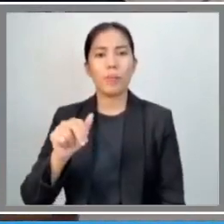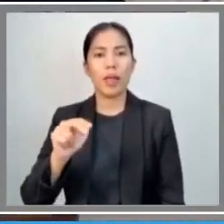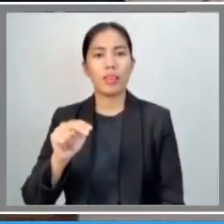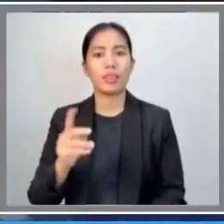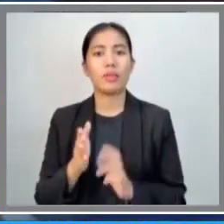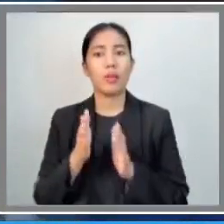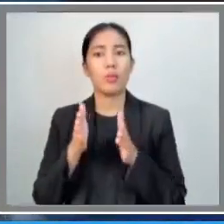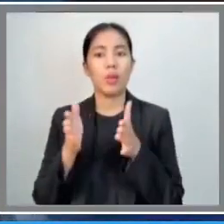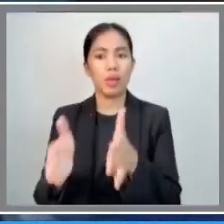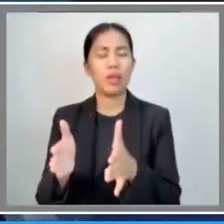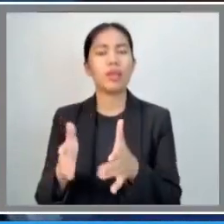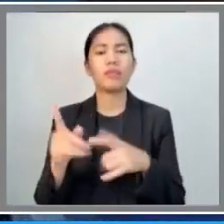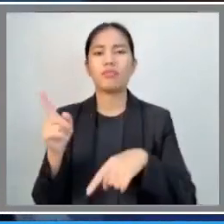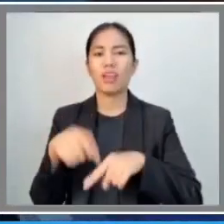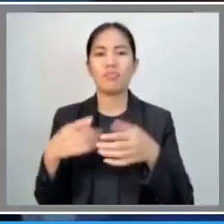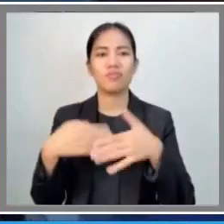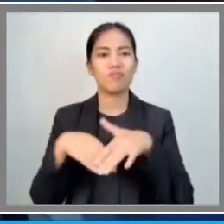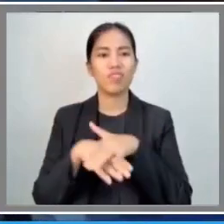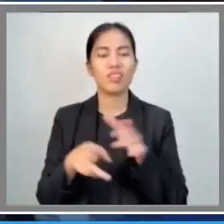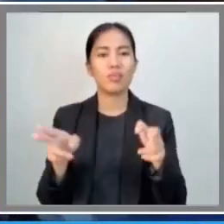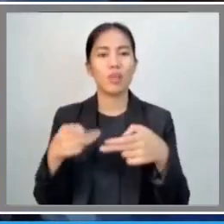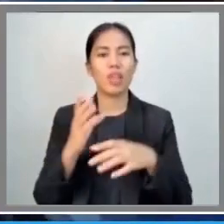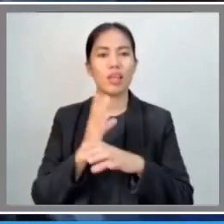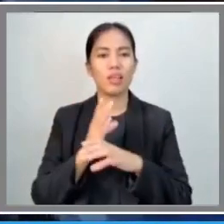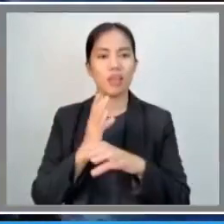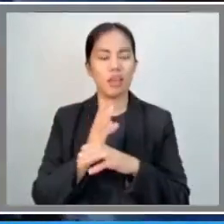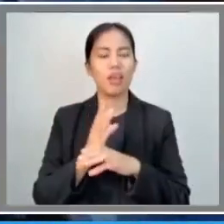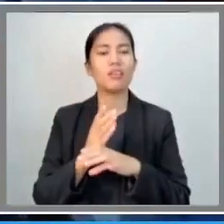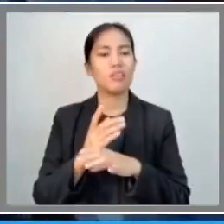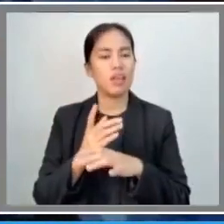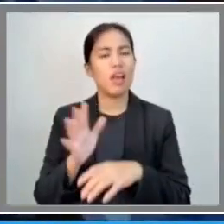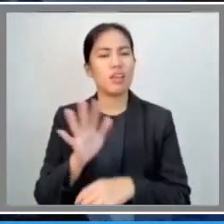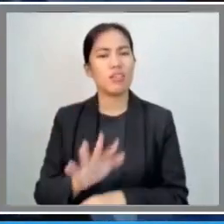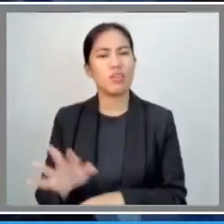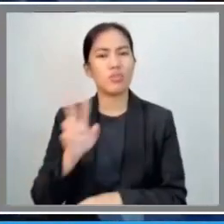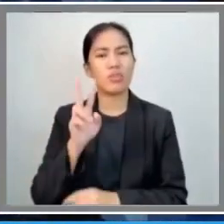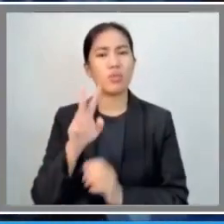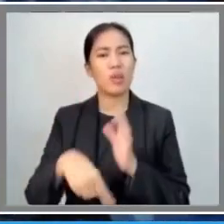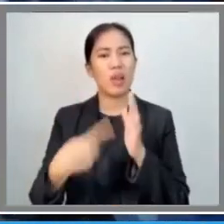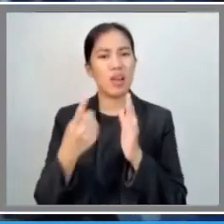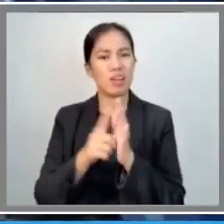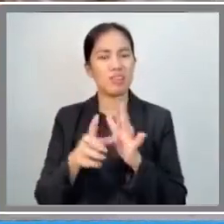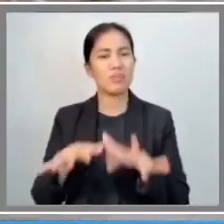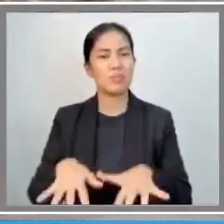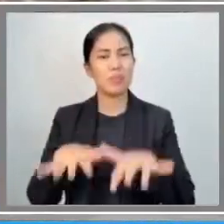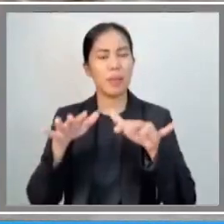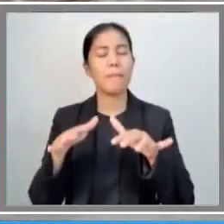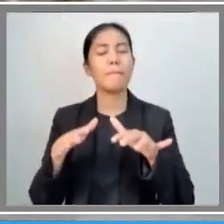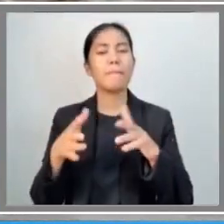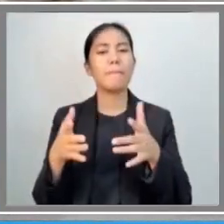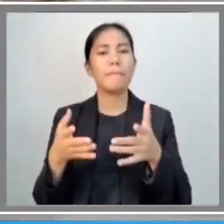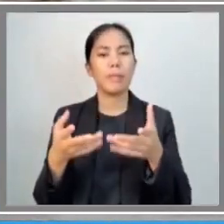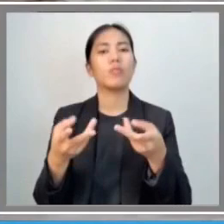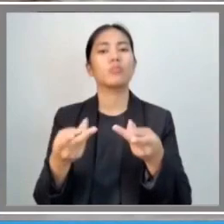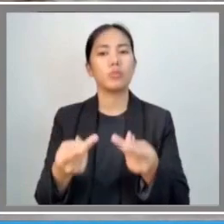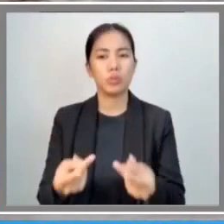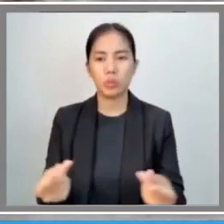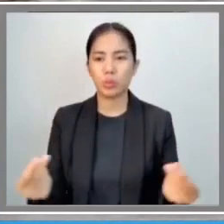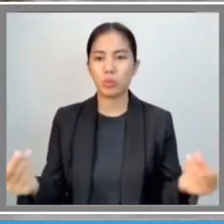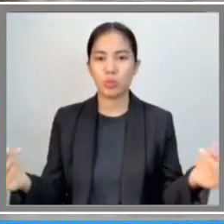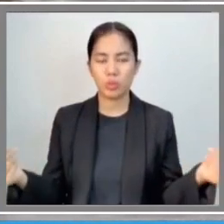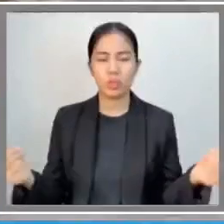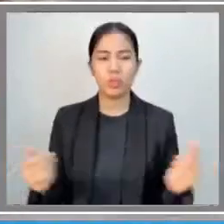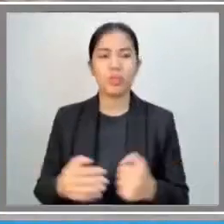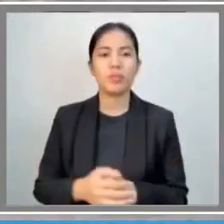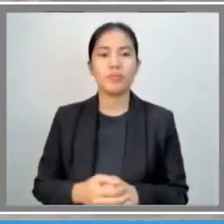makadaan ang maliliit na sasakyan. Tumagal ng halos 2 oras ang baha bago ito humupa. Ayon sa Orion Municipal Disaster Risk